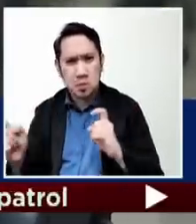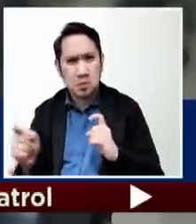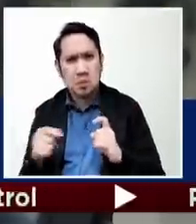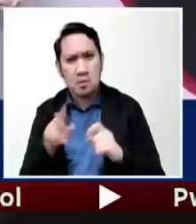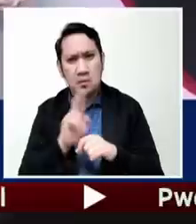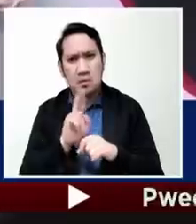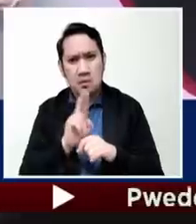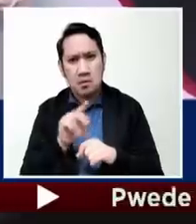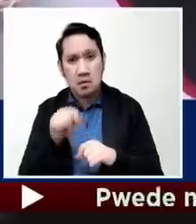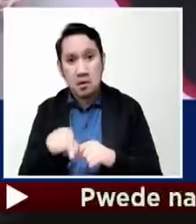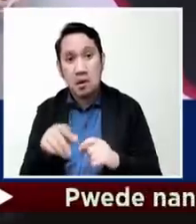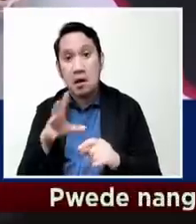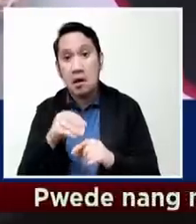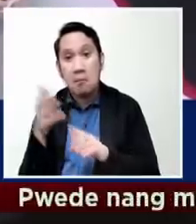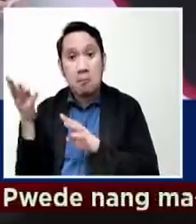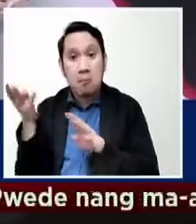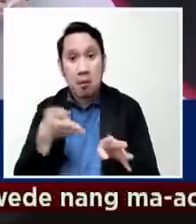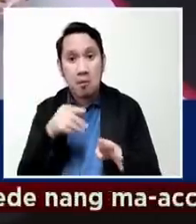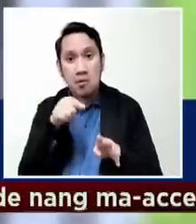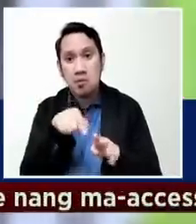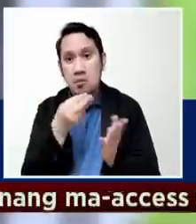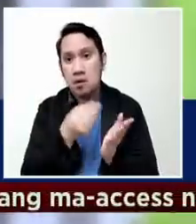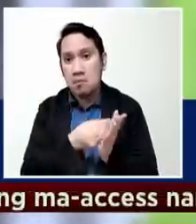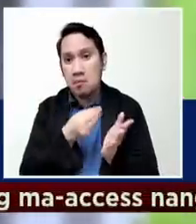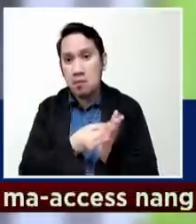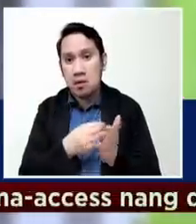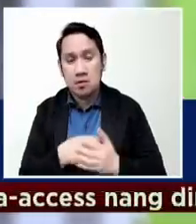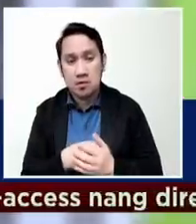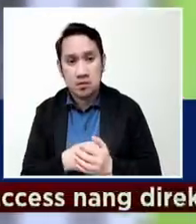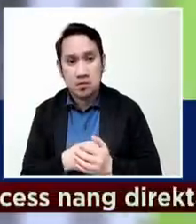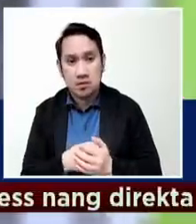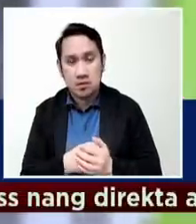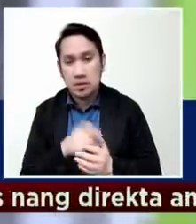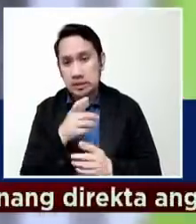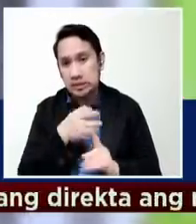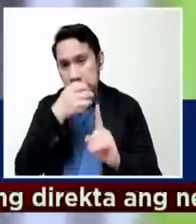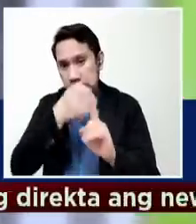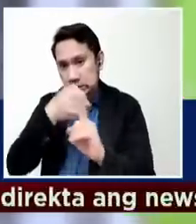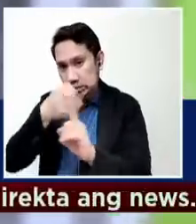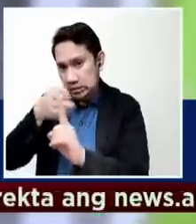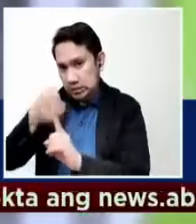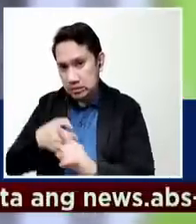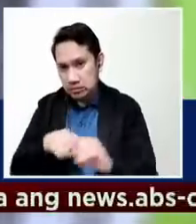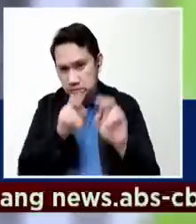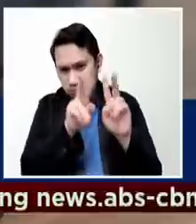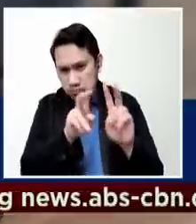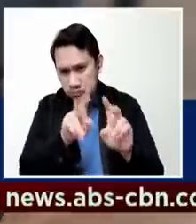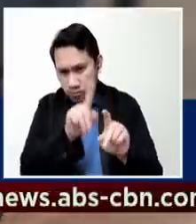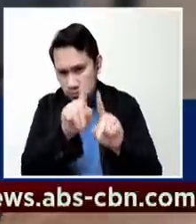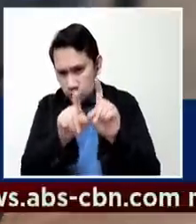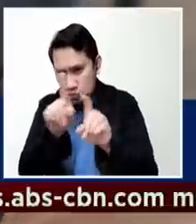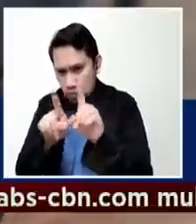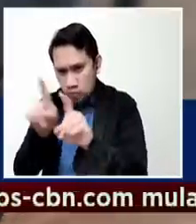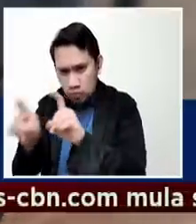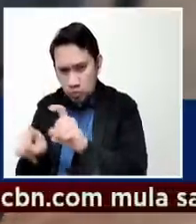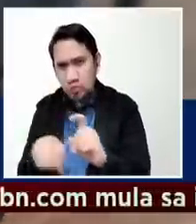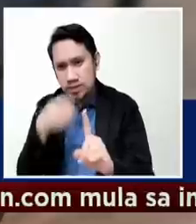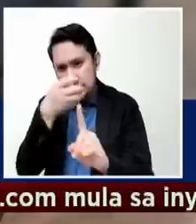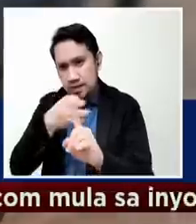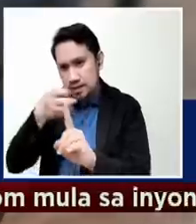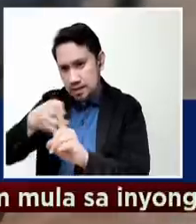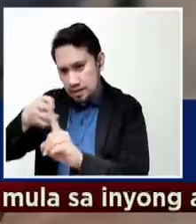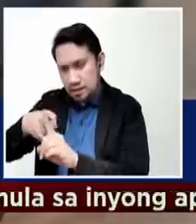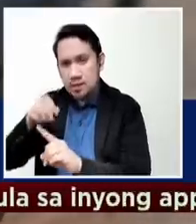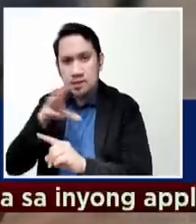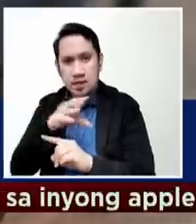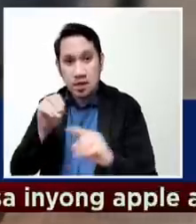pumapasok ang pera na nakukuha nila sa mga biktima. Isa-isang iimbestigahan ang mga empleyadong nadatnan sa Pogo Hub habang inaayos na rin